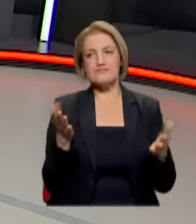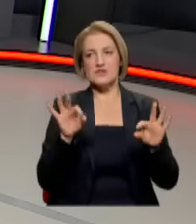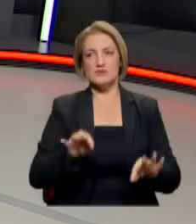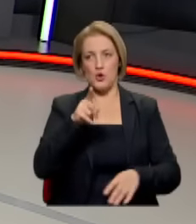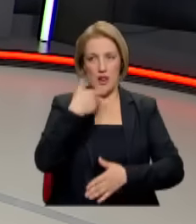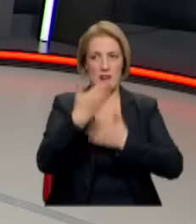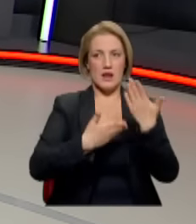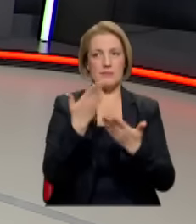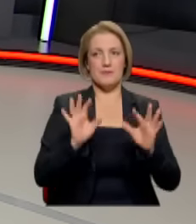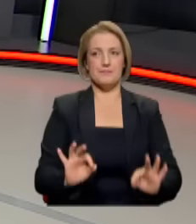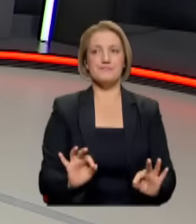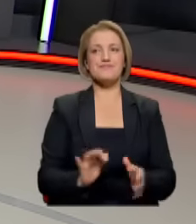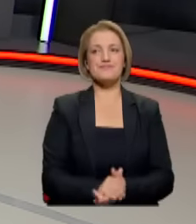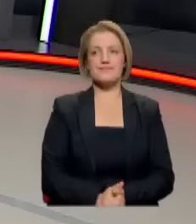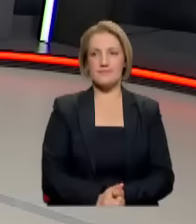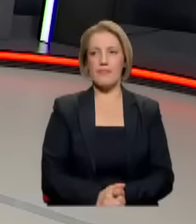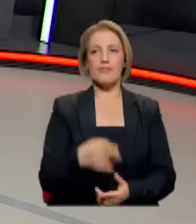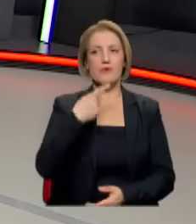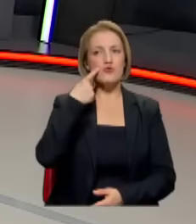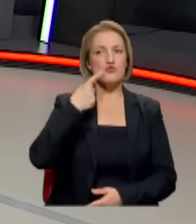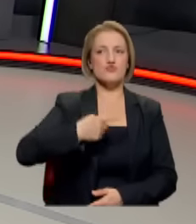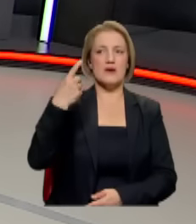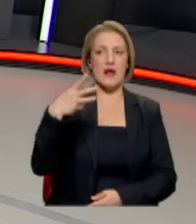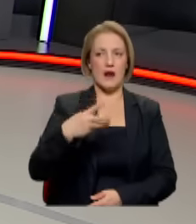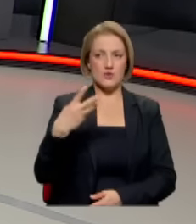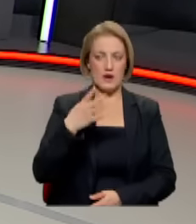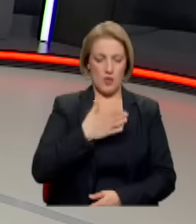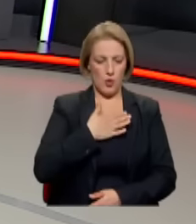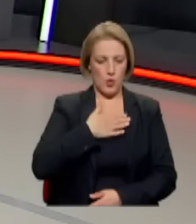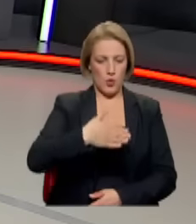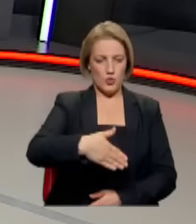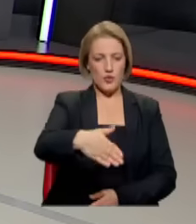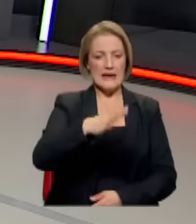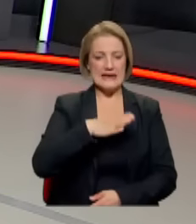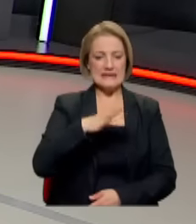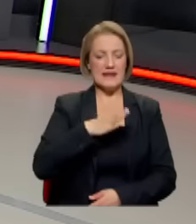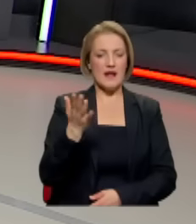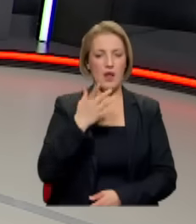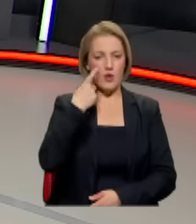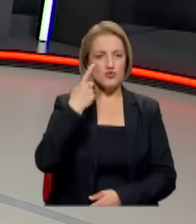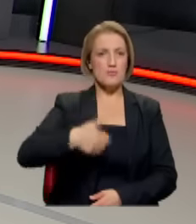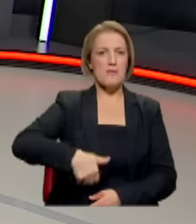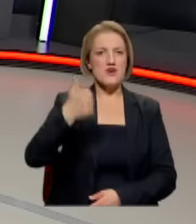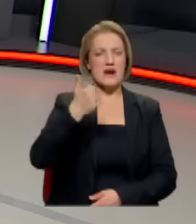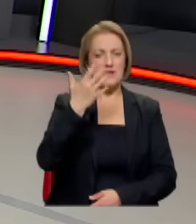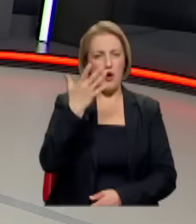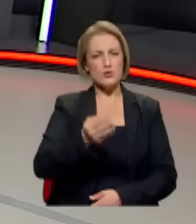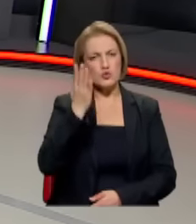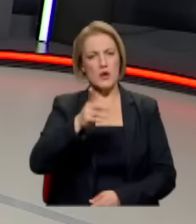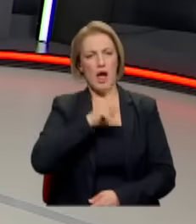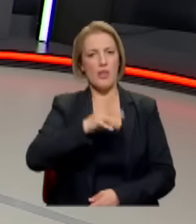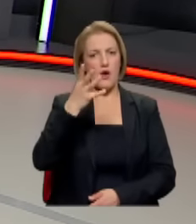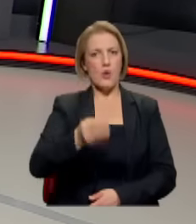onlara geleceğiz Erdoğan'ın önünü istediği kadar Cumhurbaşkanı olsun diye aday olsun